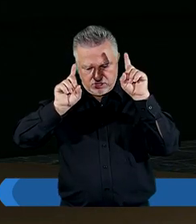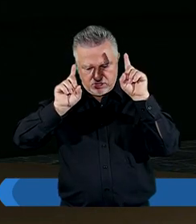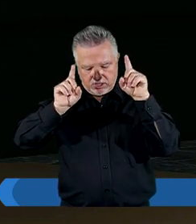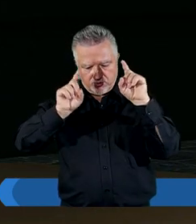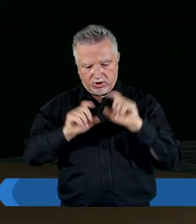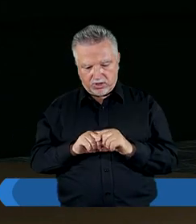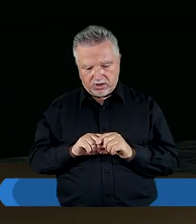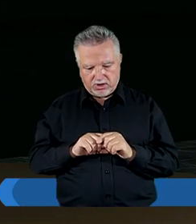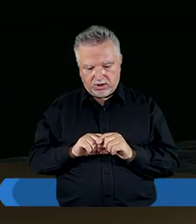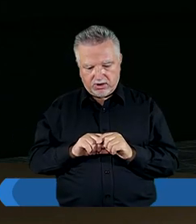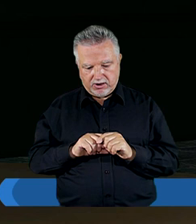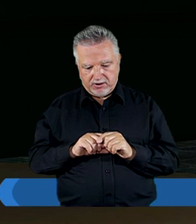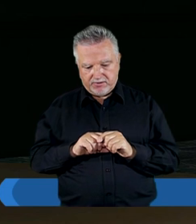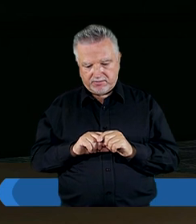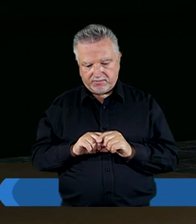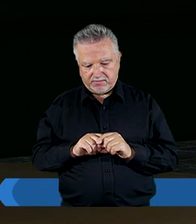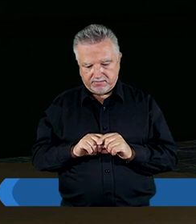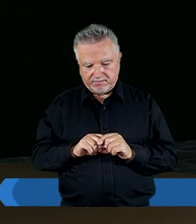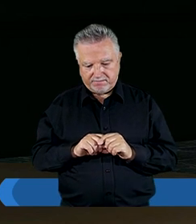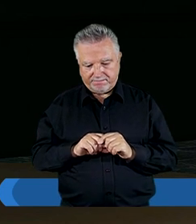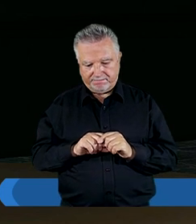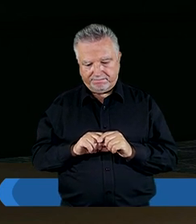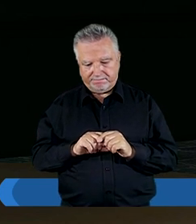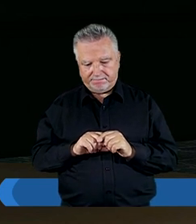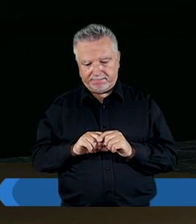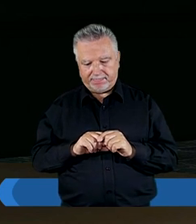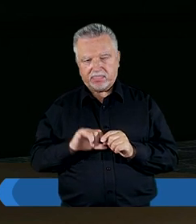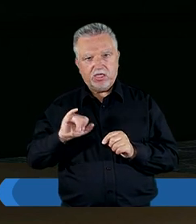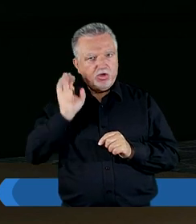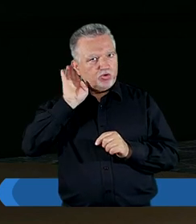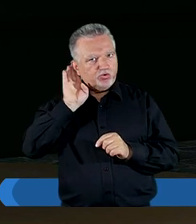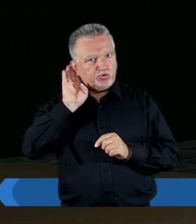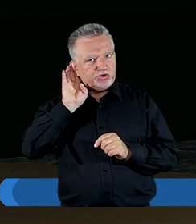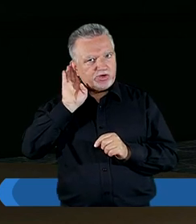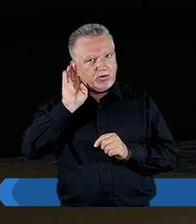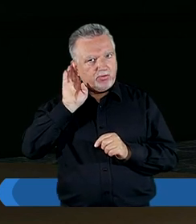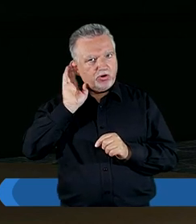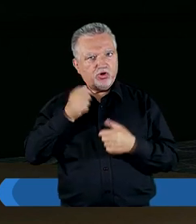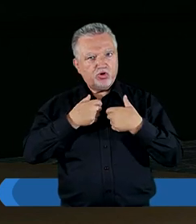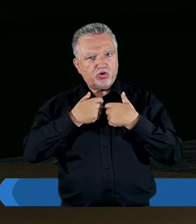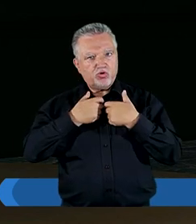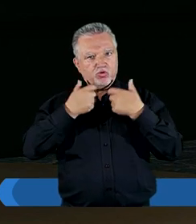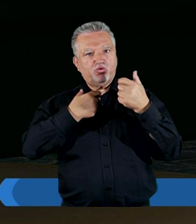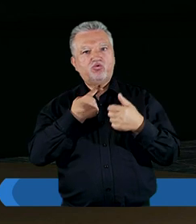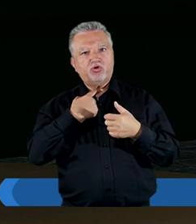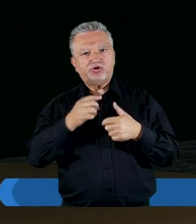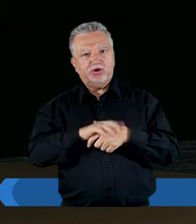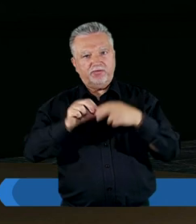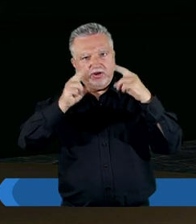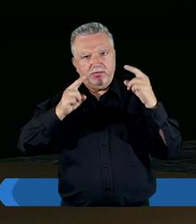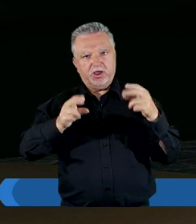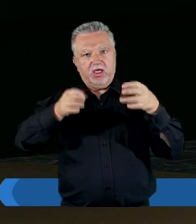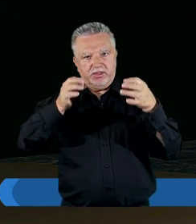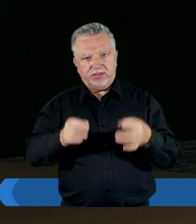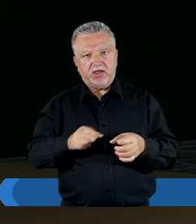12, rozdział, wiersz 10 i 12. I usłyszałem donośny głos w niebie mówiący: